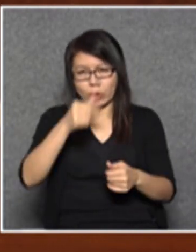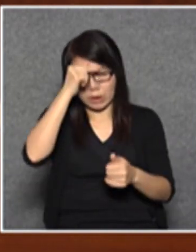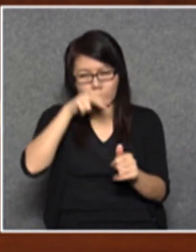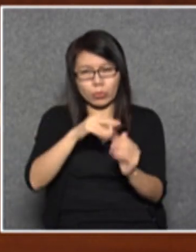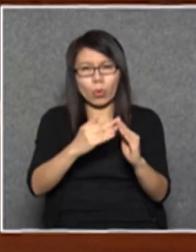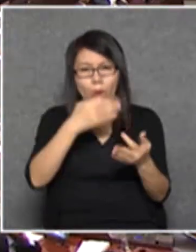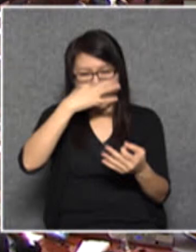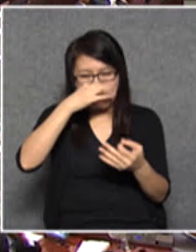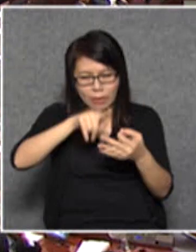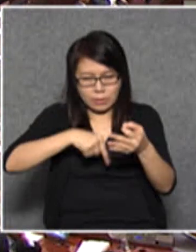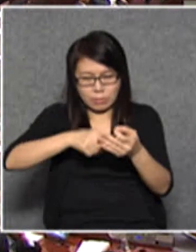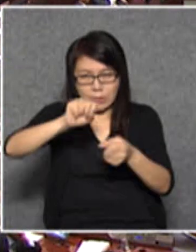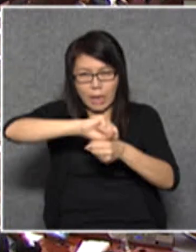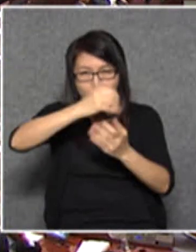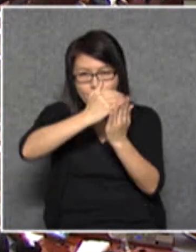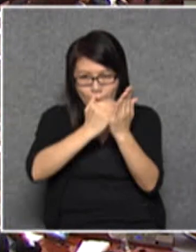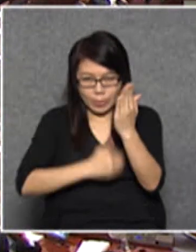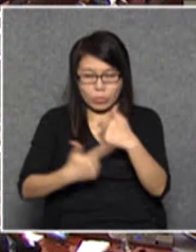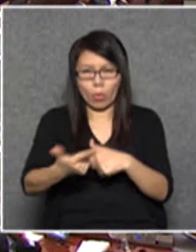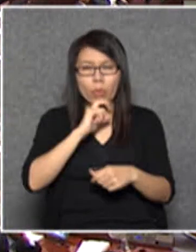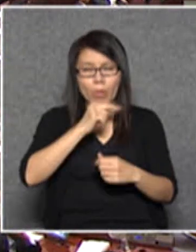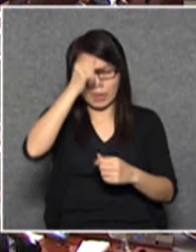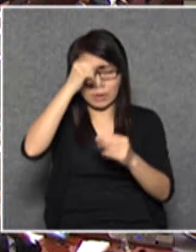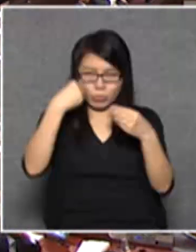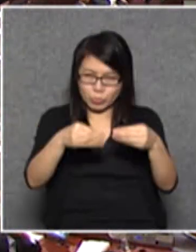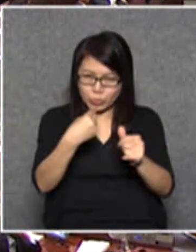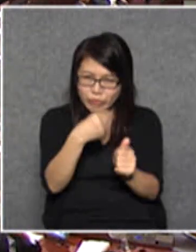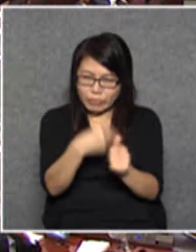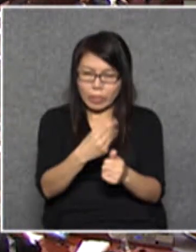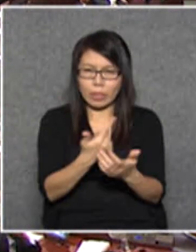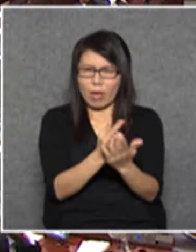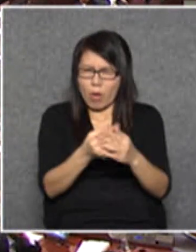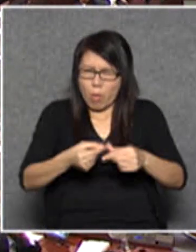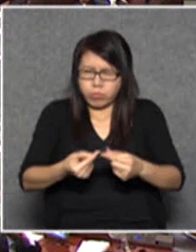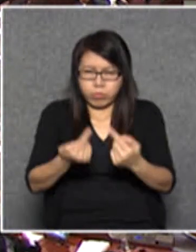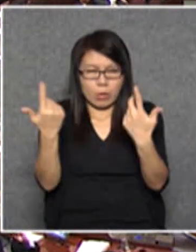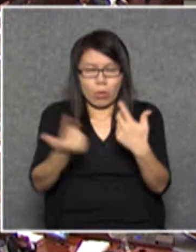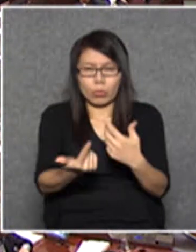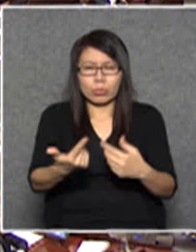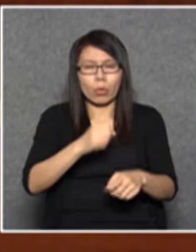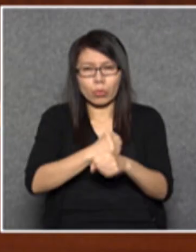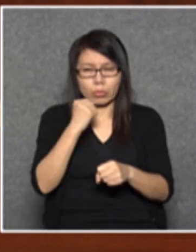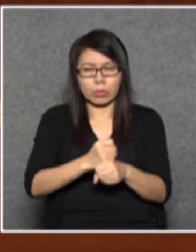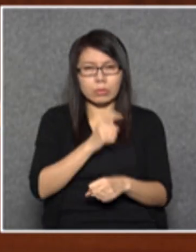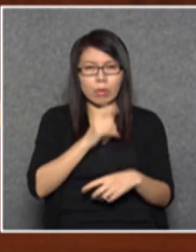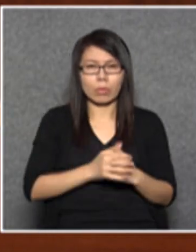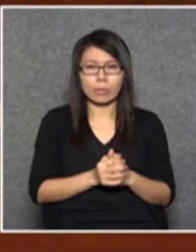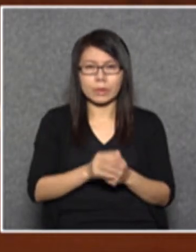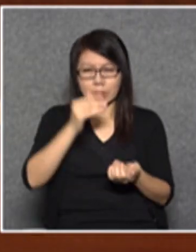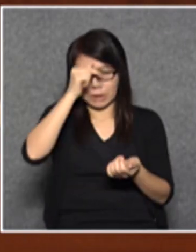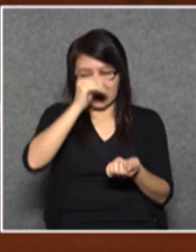冊，加強醫管局醫護人員的培訓等等。下去的工作還有很多，醫療